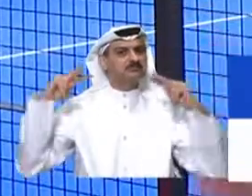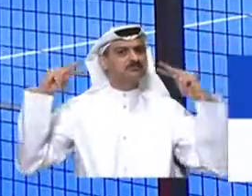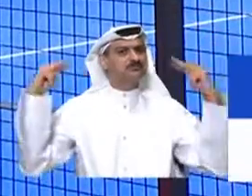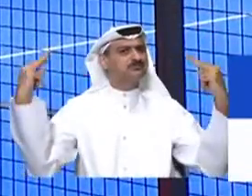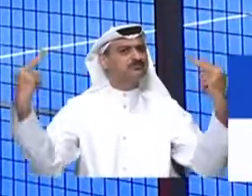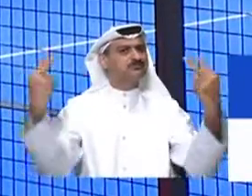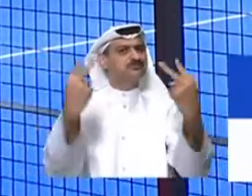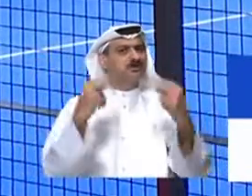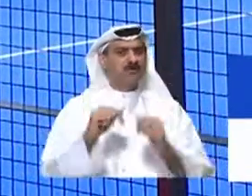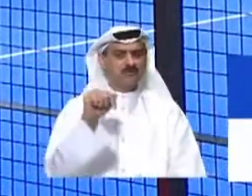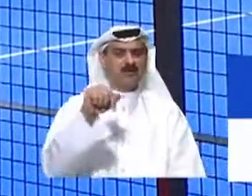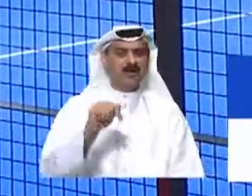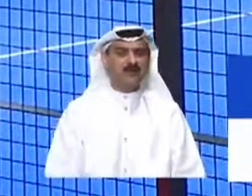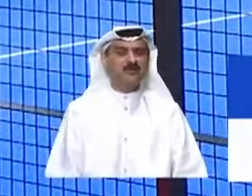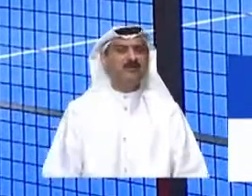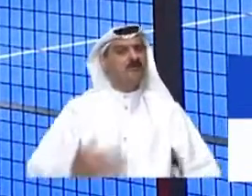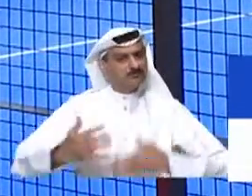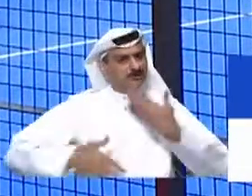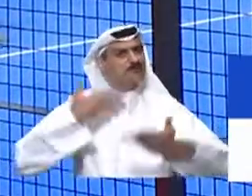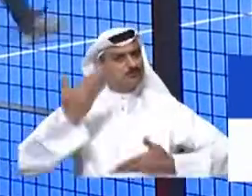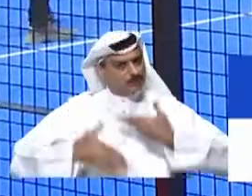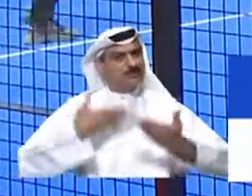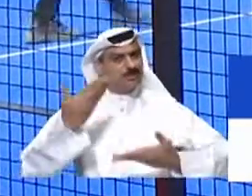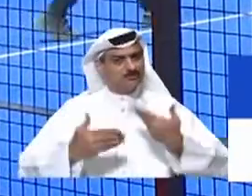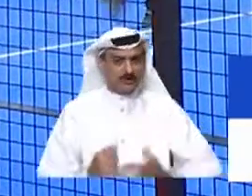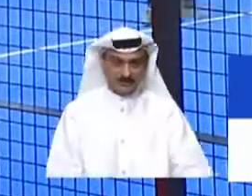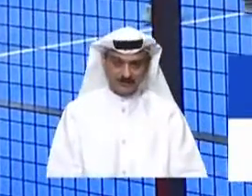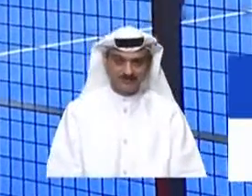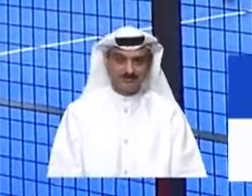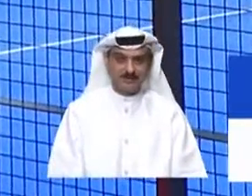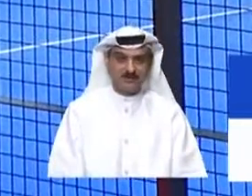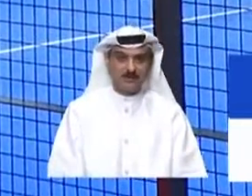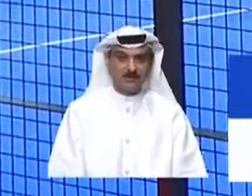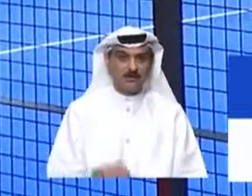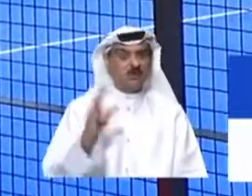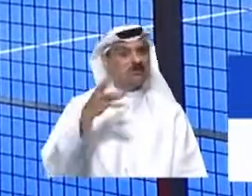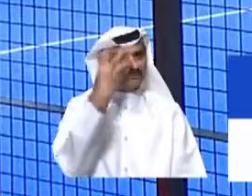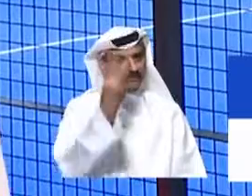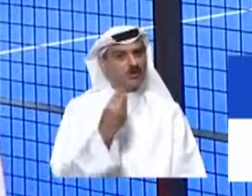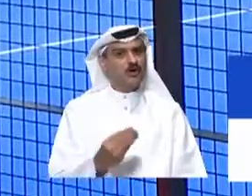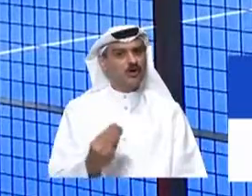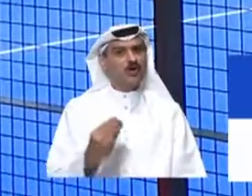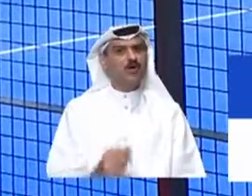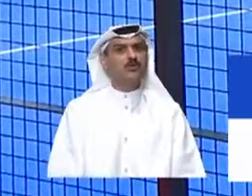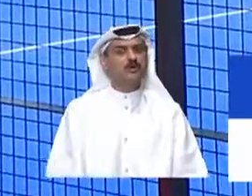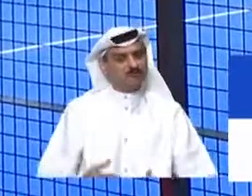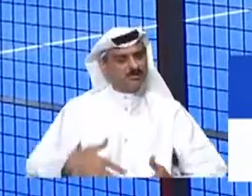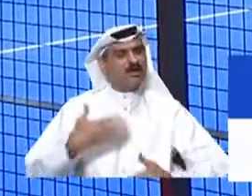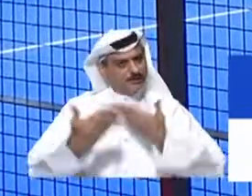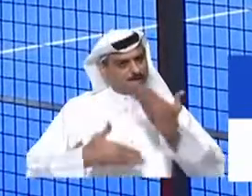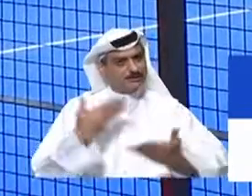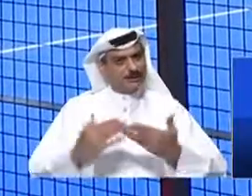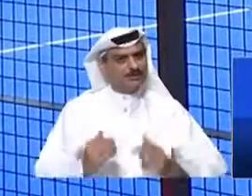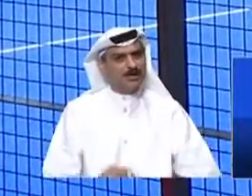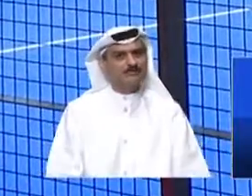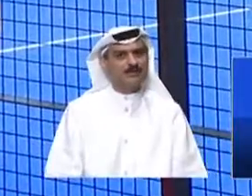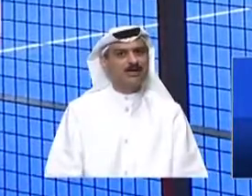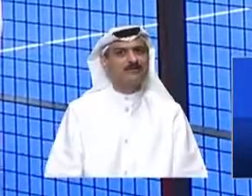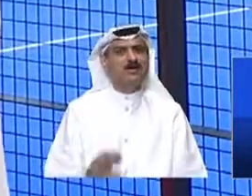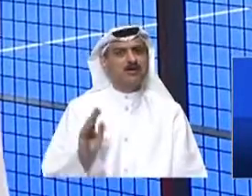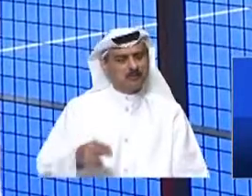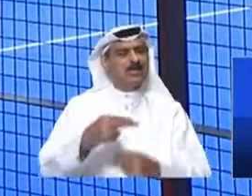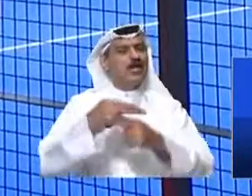جمهور كان في حدود الروح الرياضية وشجع، وحتى بعض النقاط الحلوة اللي تكون لنا حق منتخب قطر كانوا يشجعونا، وتعرف احنا في بلادنا